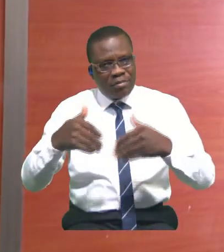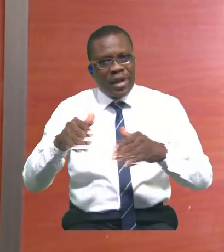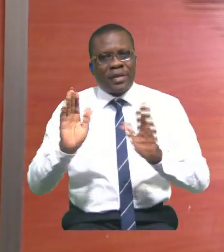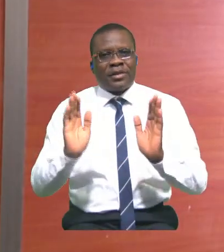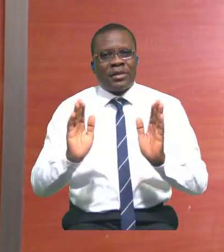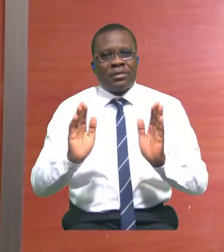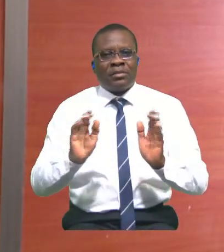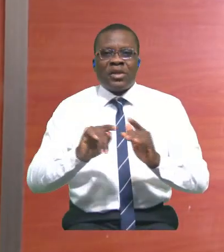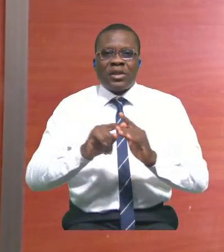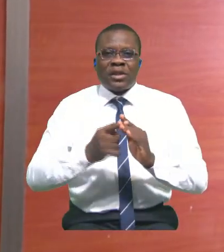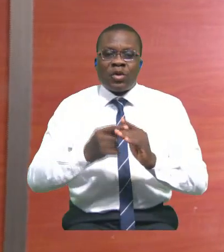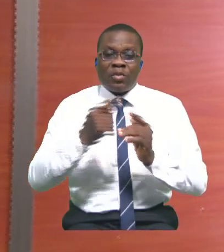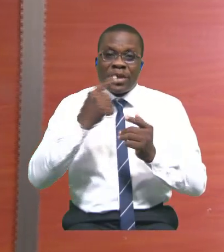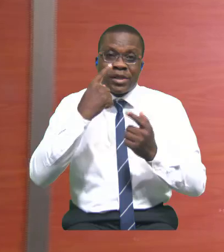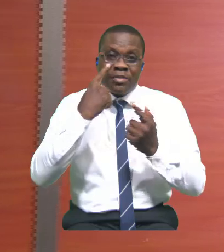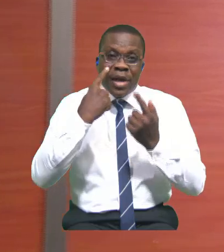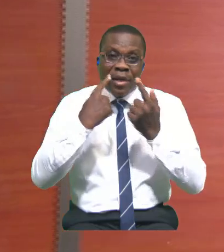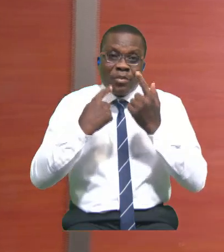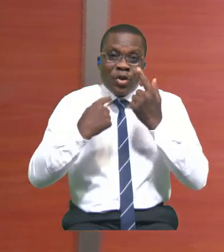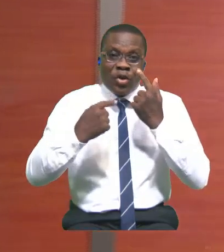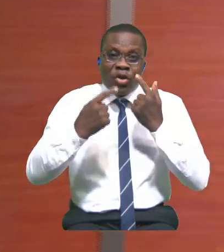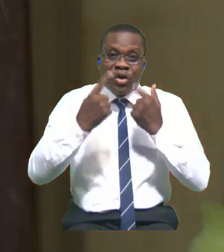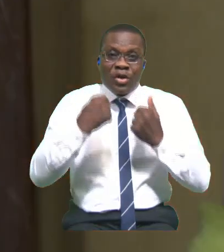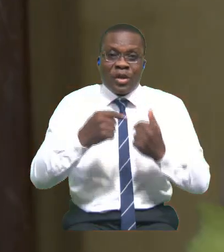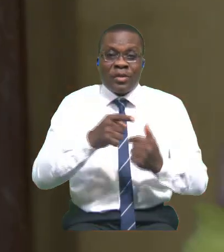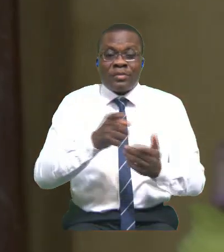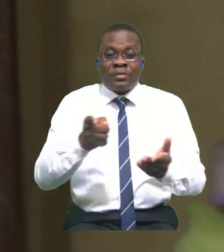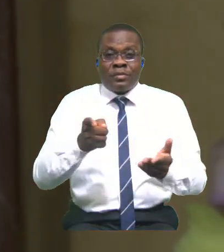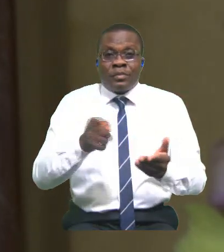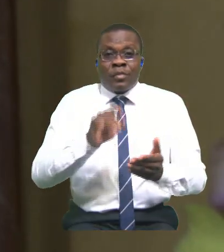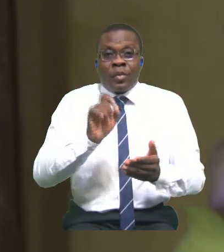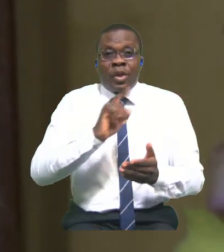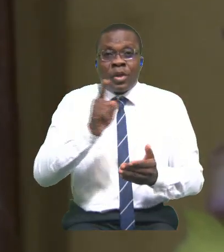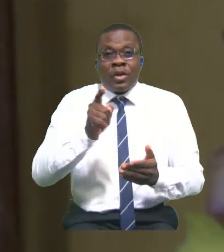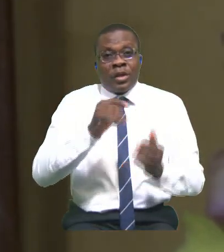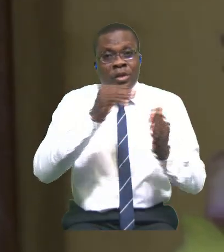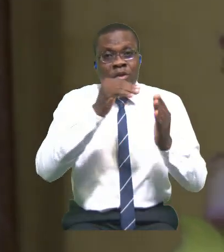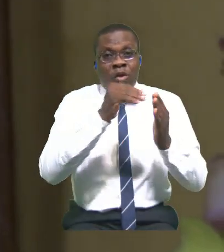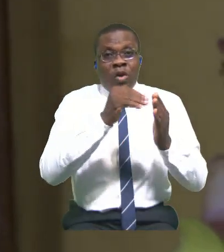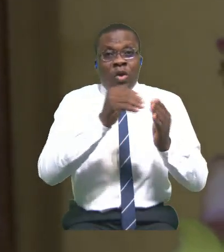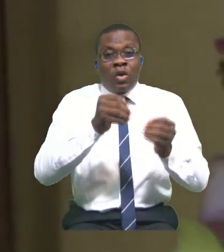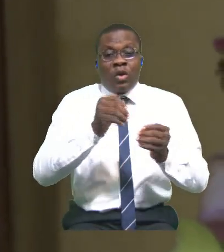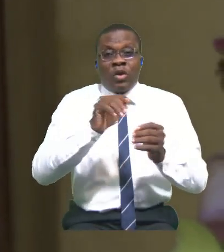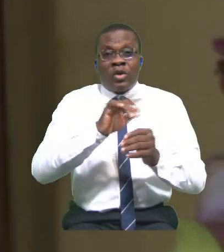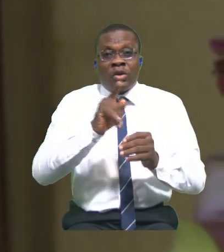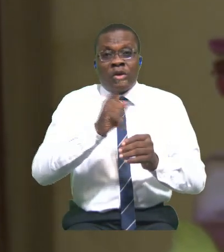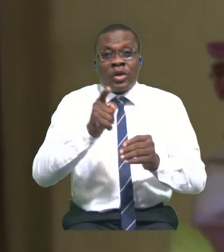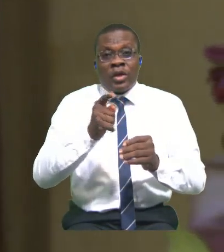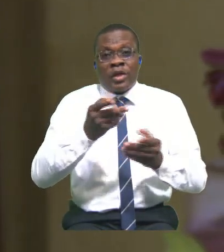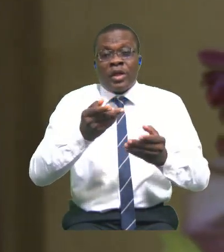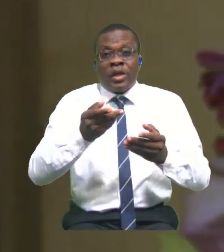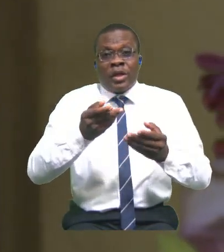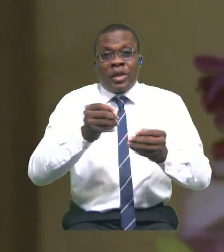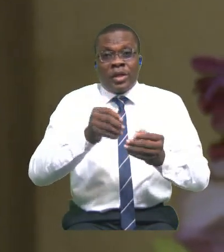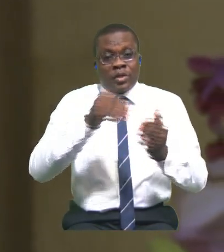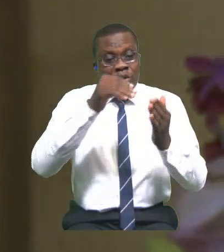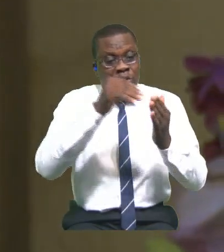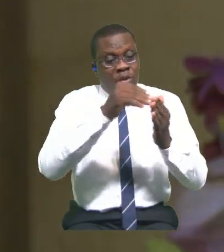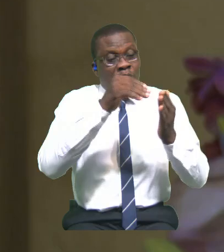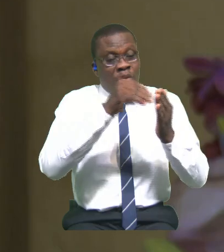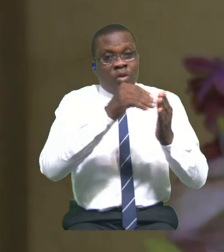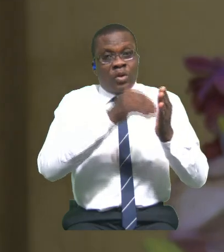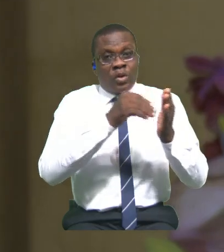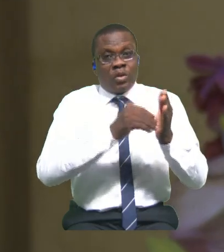commencé par couler des les ils ont dresser le leur première ordonnance de de cure de